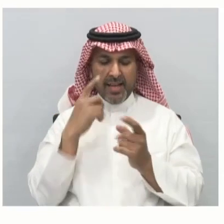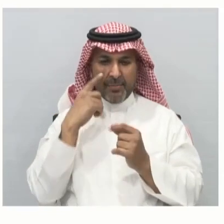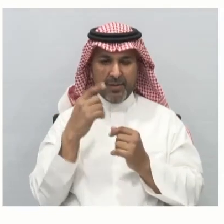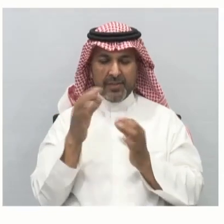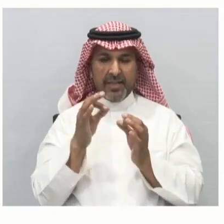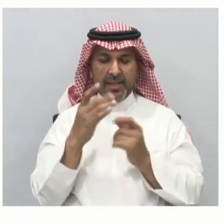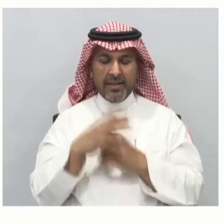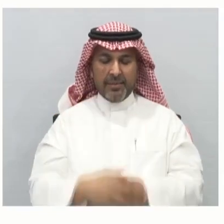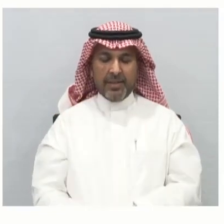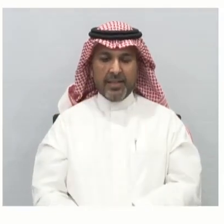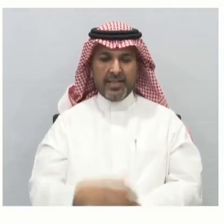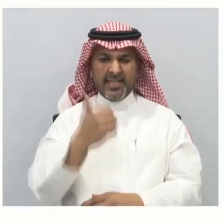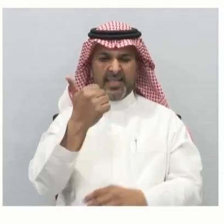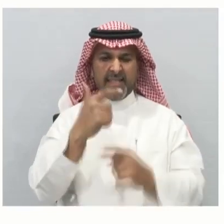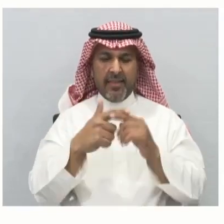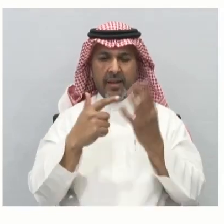الى 27